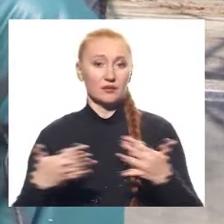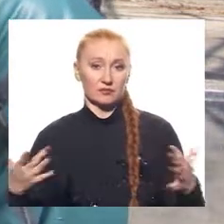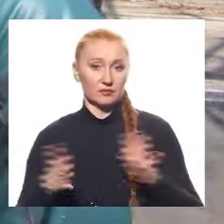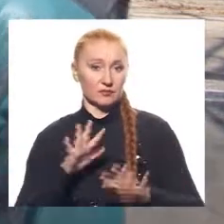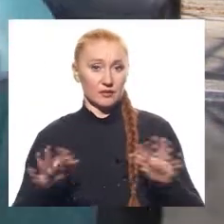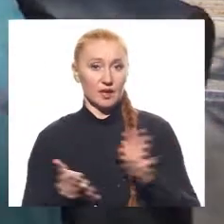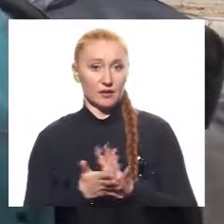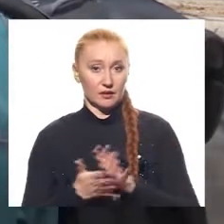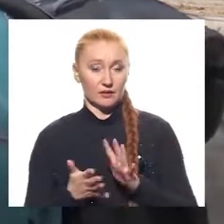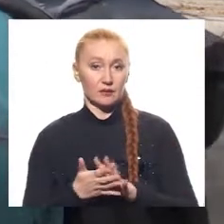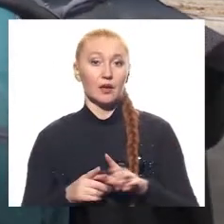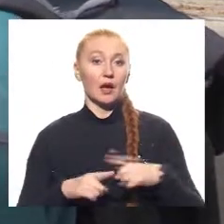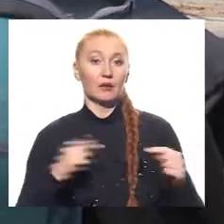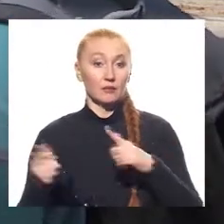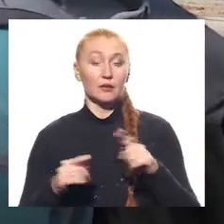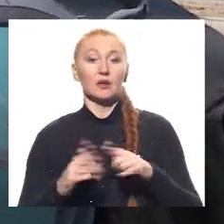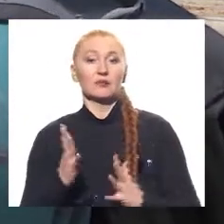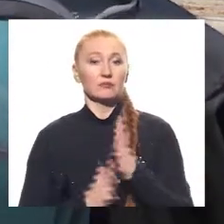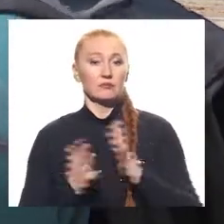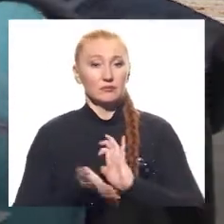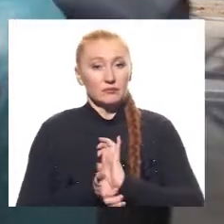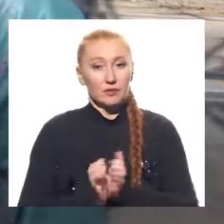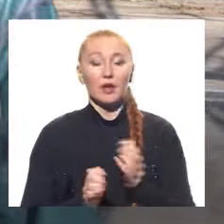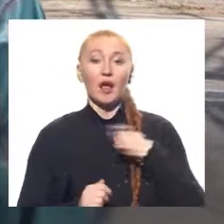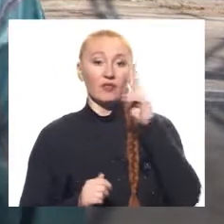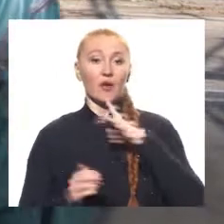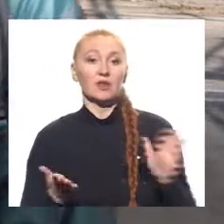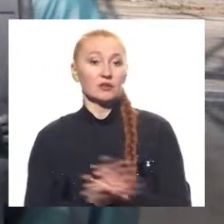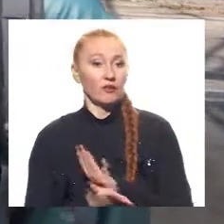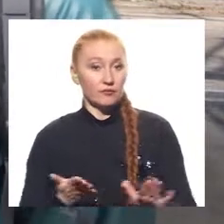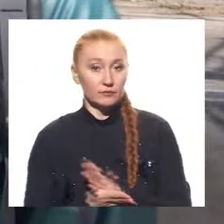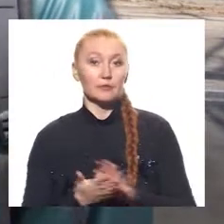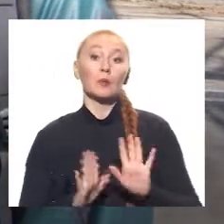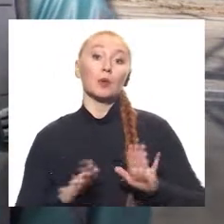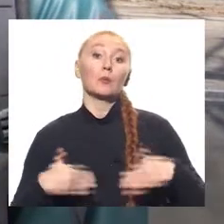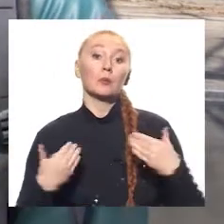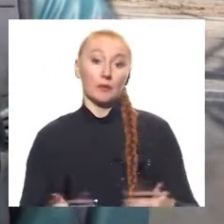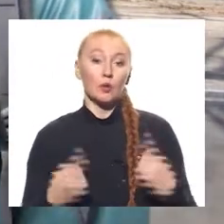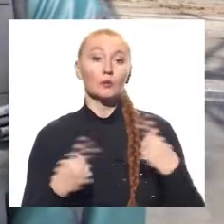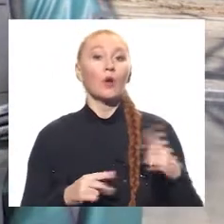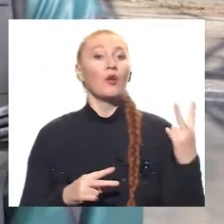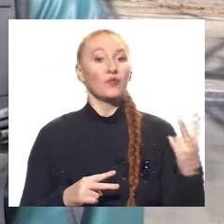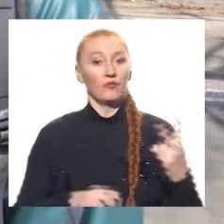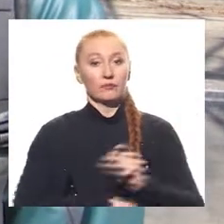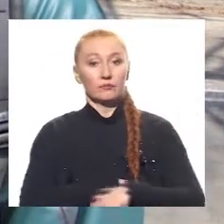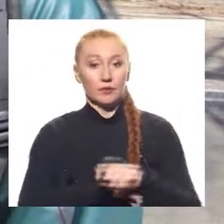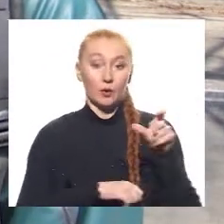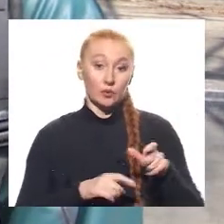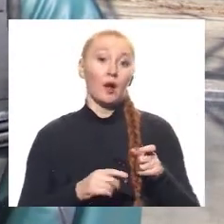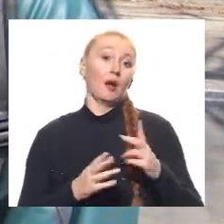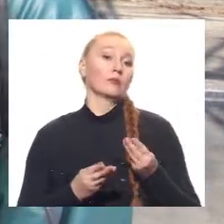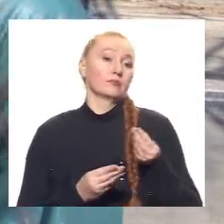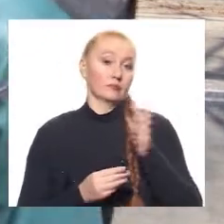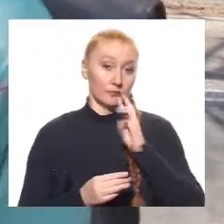було дуже багато гілок, зарості. Два місяці я все це вичищав. Потім я запропонував попрацювати тут двом безхатькам за певну оплату.